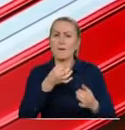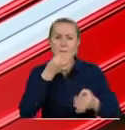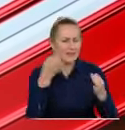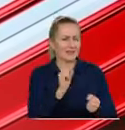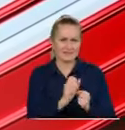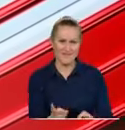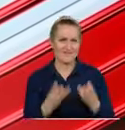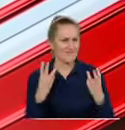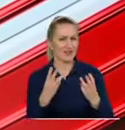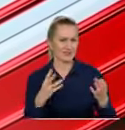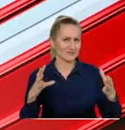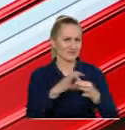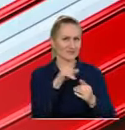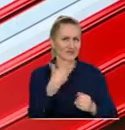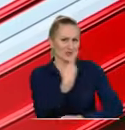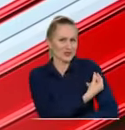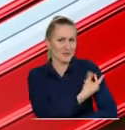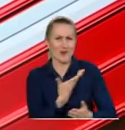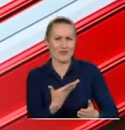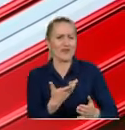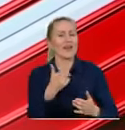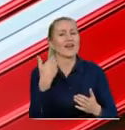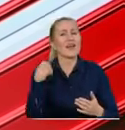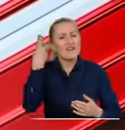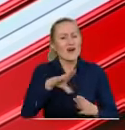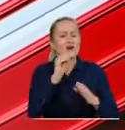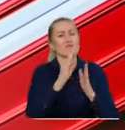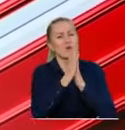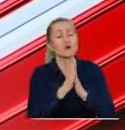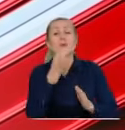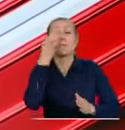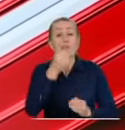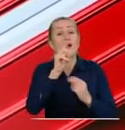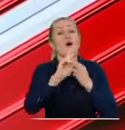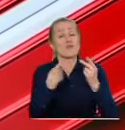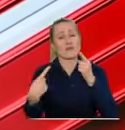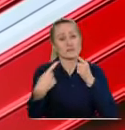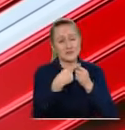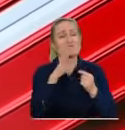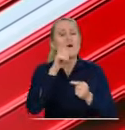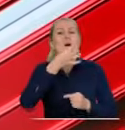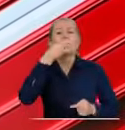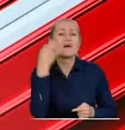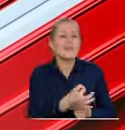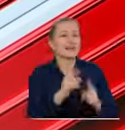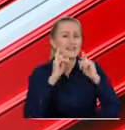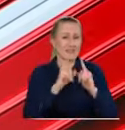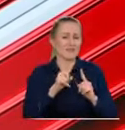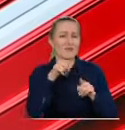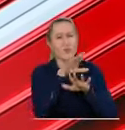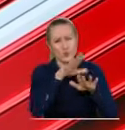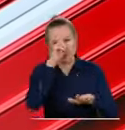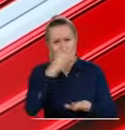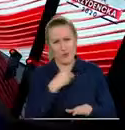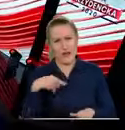pytanie dotyczące szczepionek. I jeszcze raz apeluję o to, by odpowiadać konkretnie na pytanie, bo to jest pytanie, które z pewnością nurtuje bardzo wielu